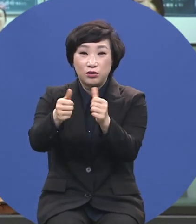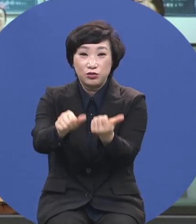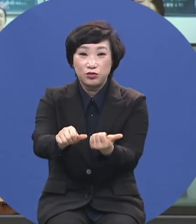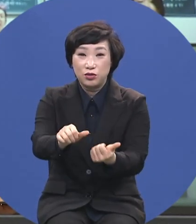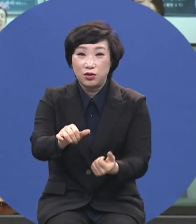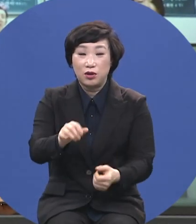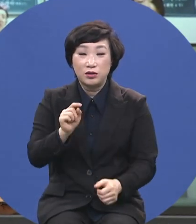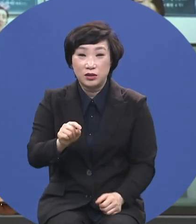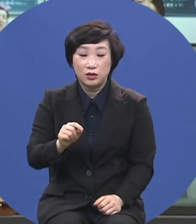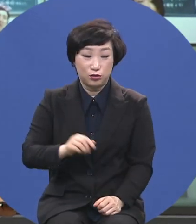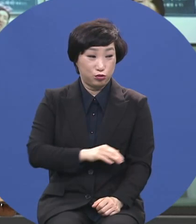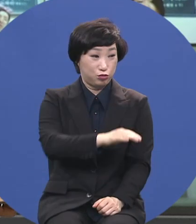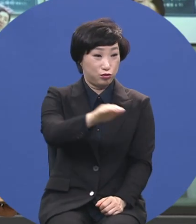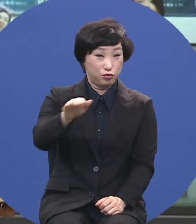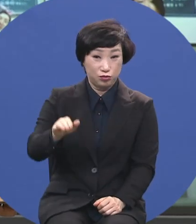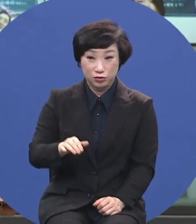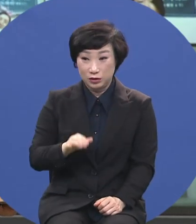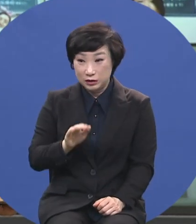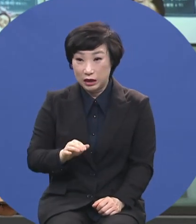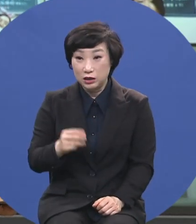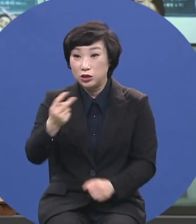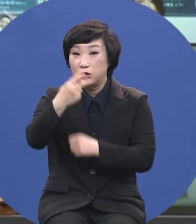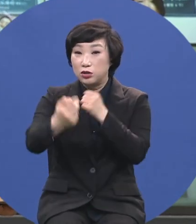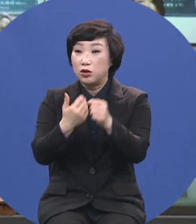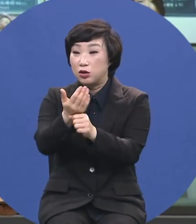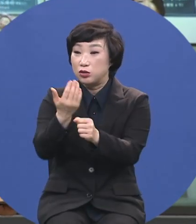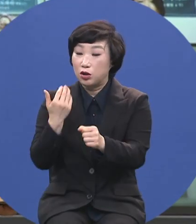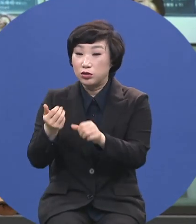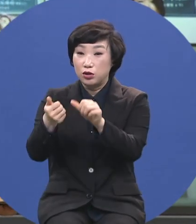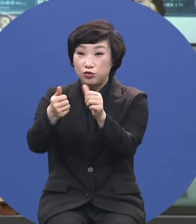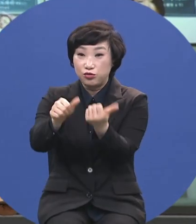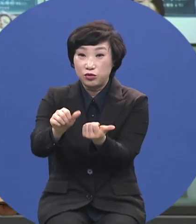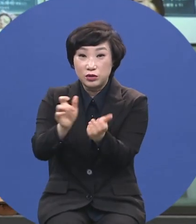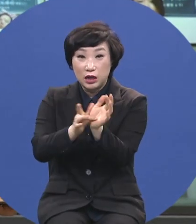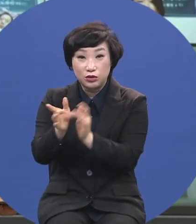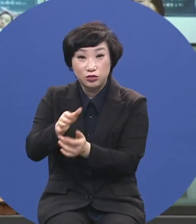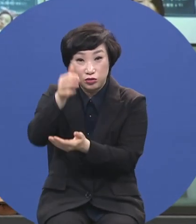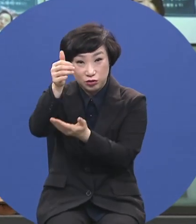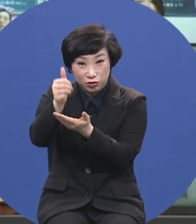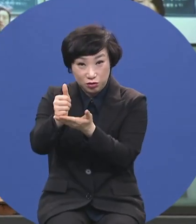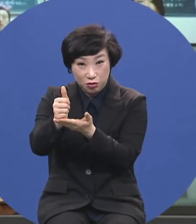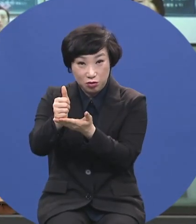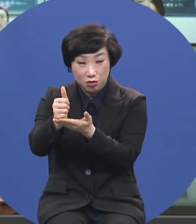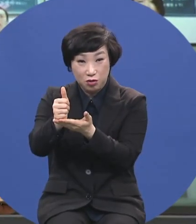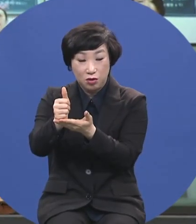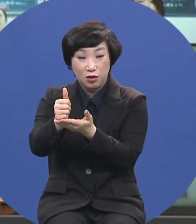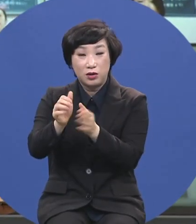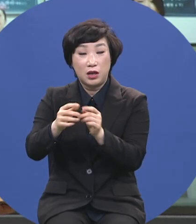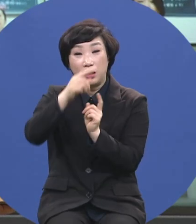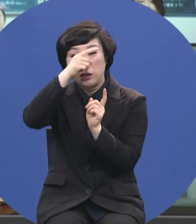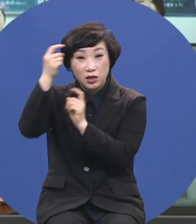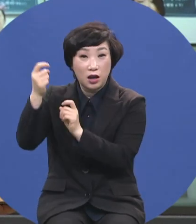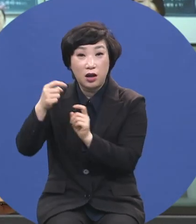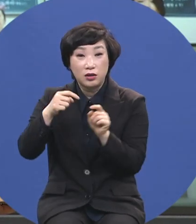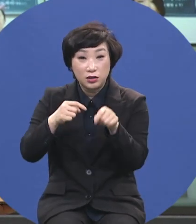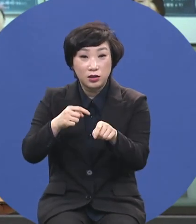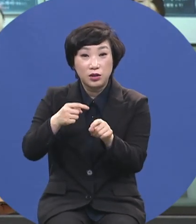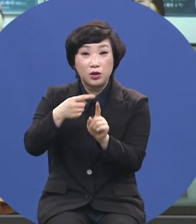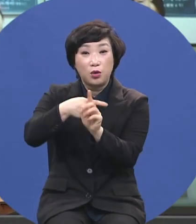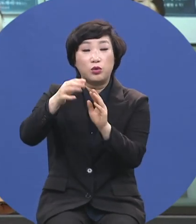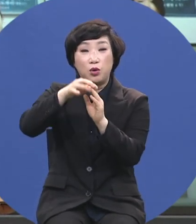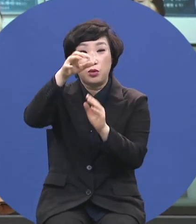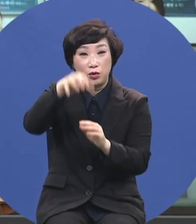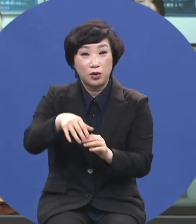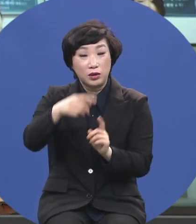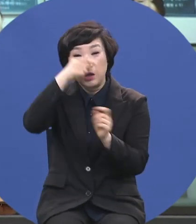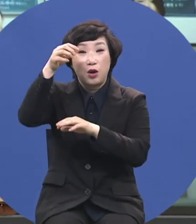죽었느냐. 우리는 2000년 전에 죽은 예수를 기념하는 기념관이